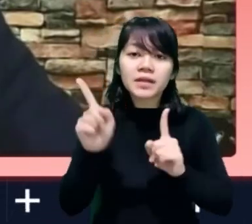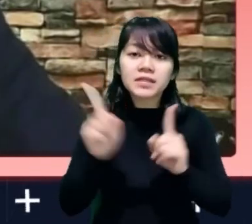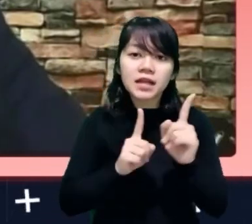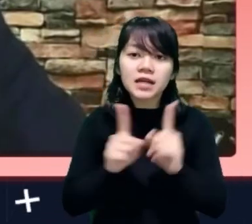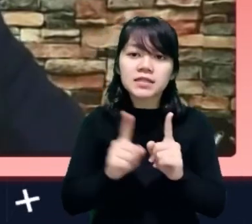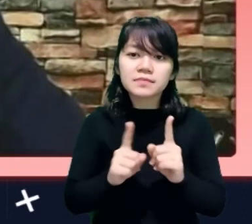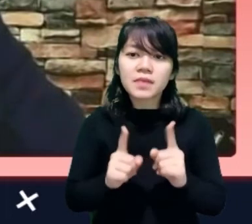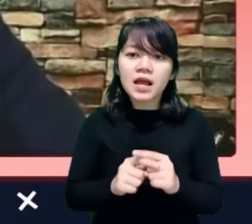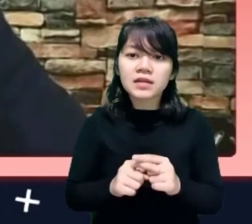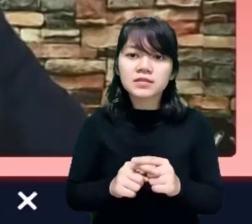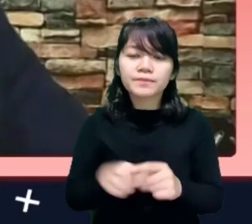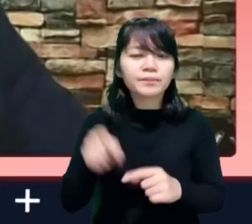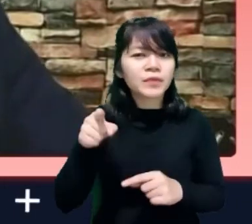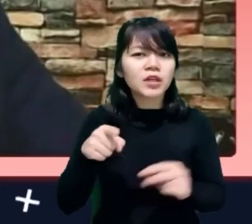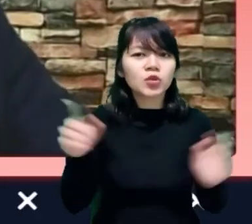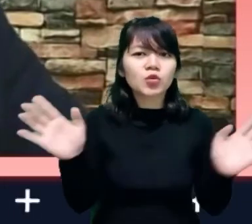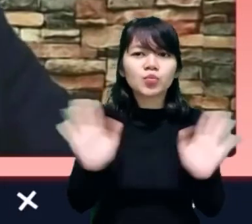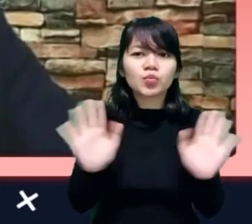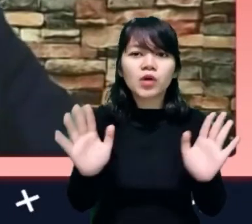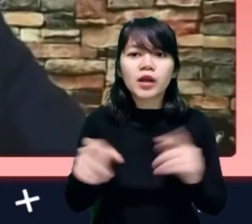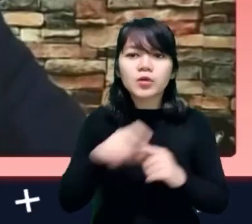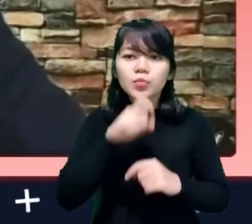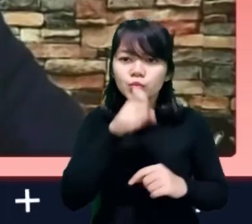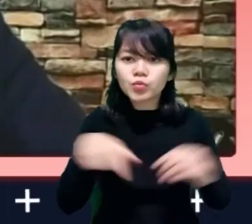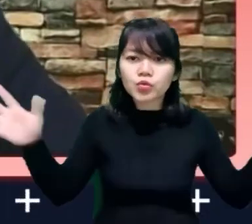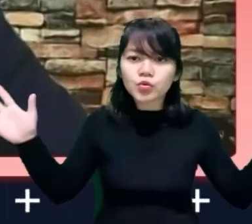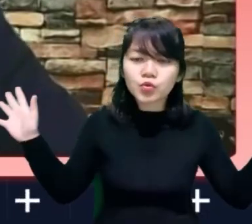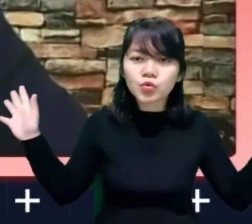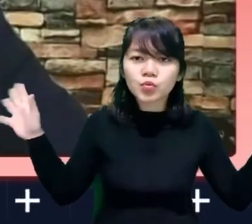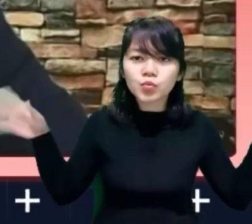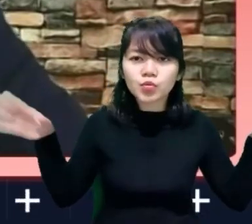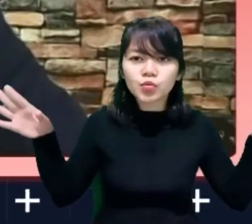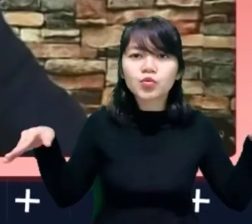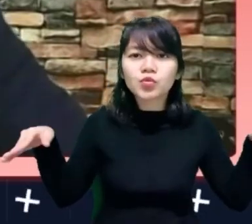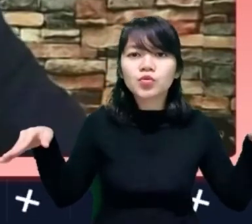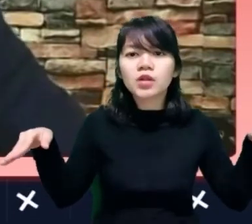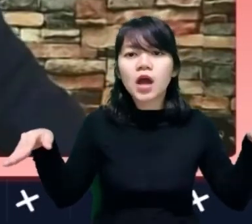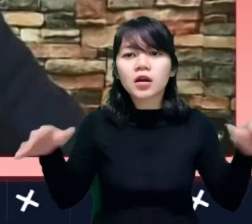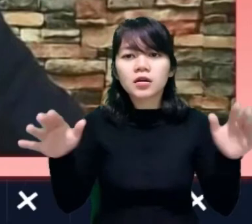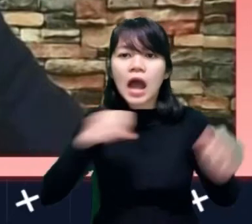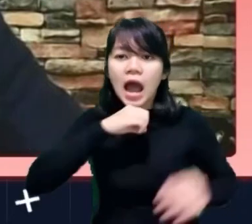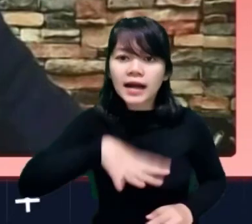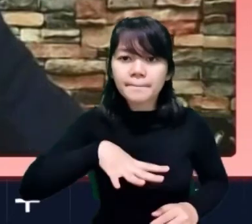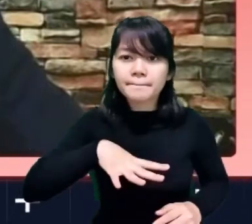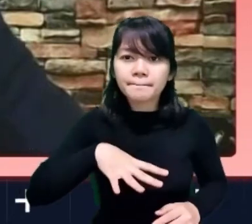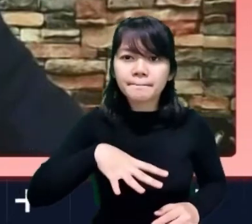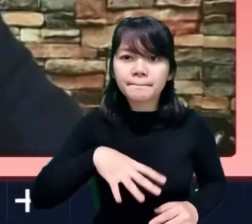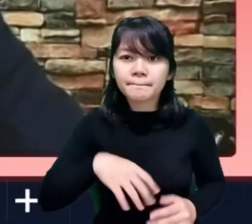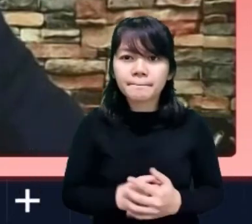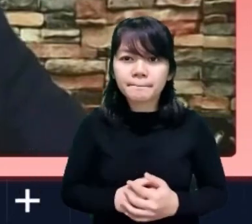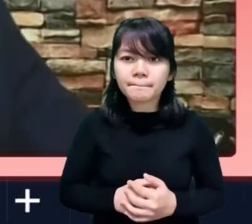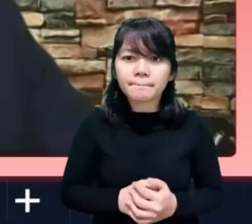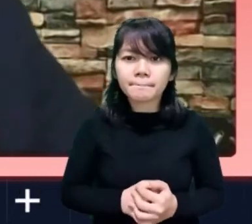tidak boleh dimakan. Artinya burung puyuh boleh dimakan, tetapi karena mereka makan itu dengan